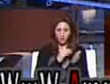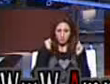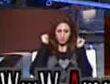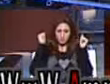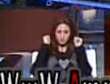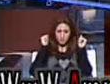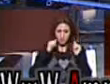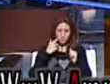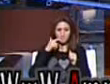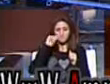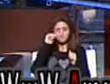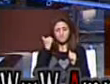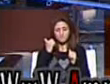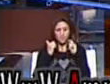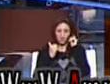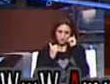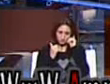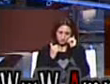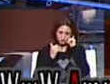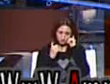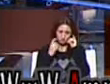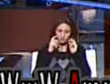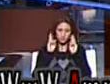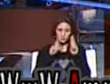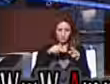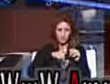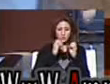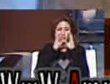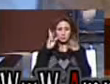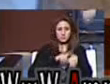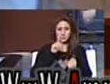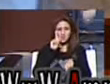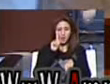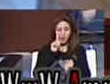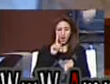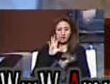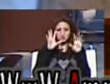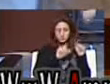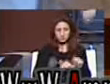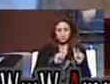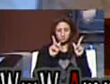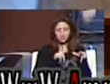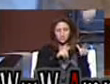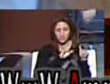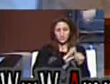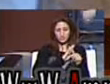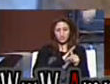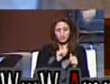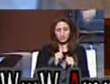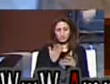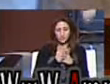ان النية كانت تتجه الى تفجير الكنيسة نفسها دون استهداف اشخاص او افراد في هذه